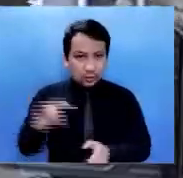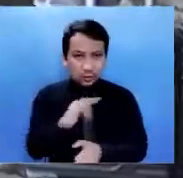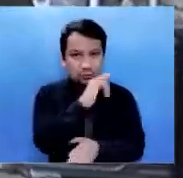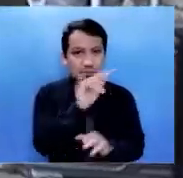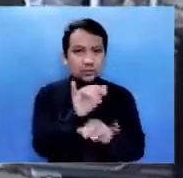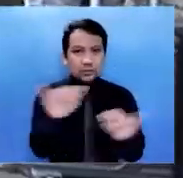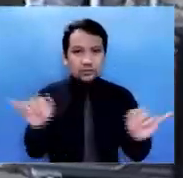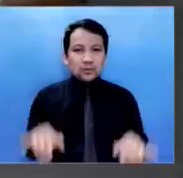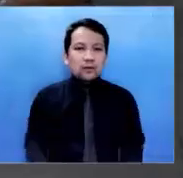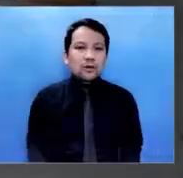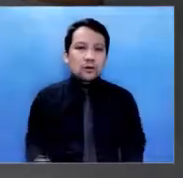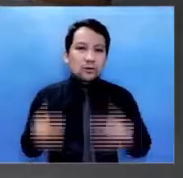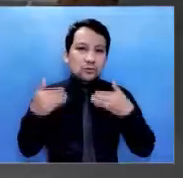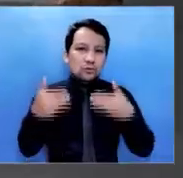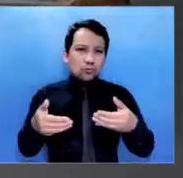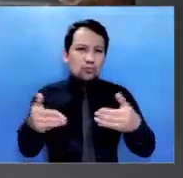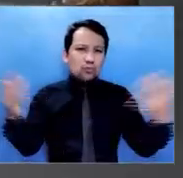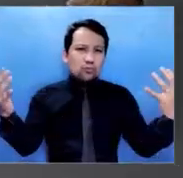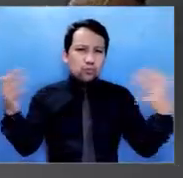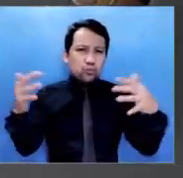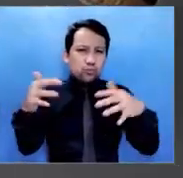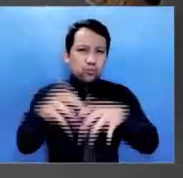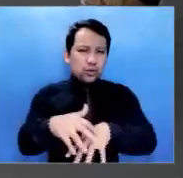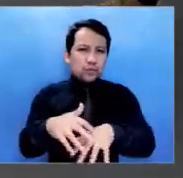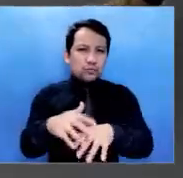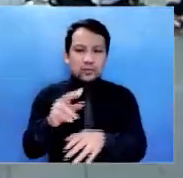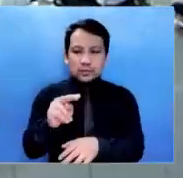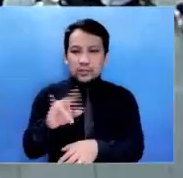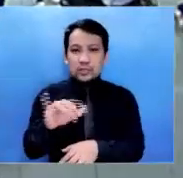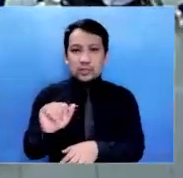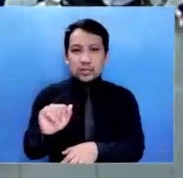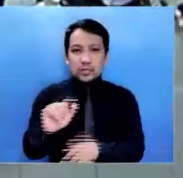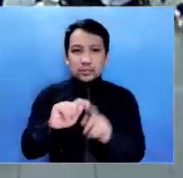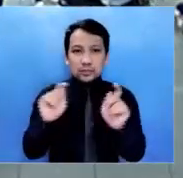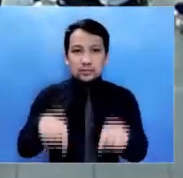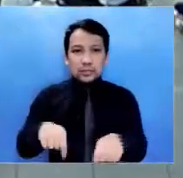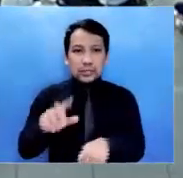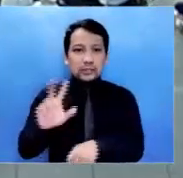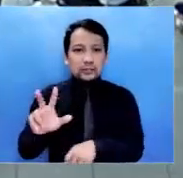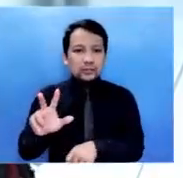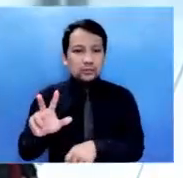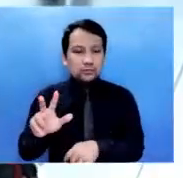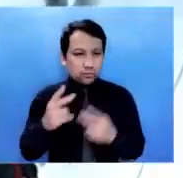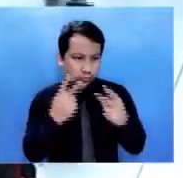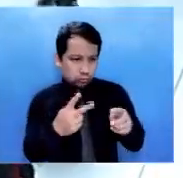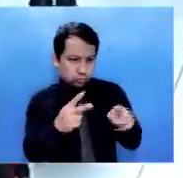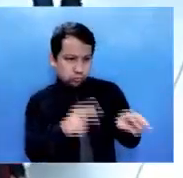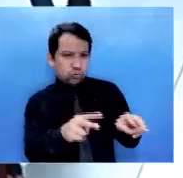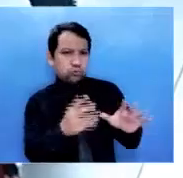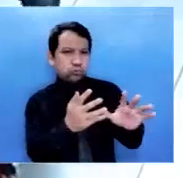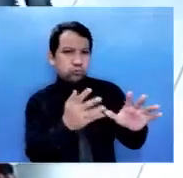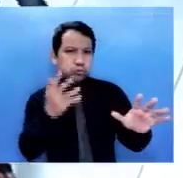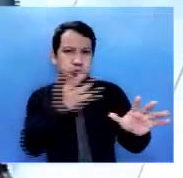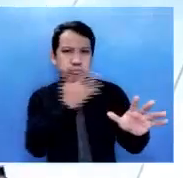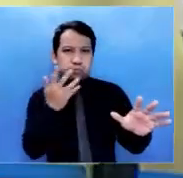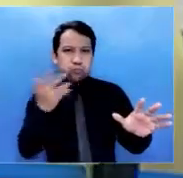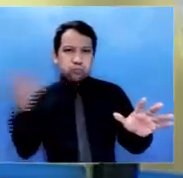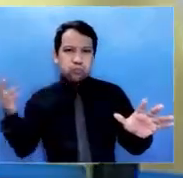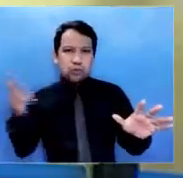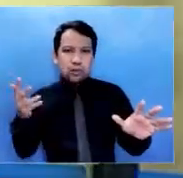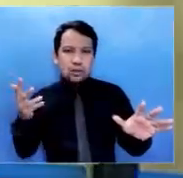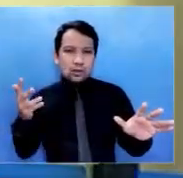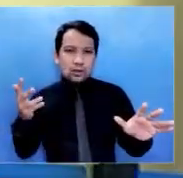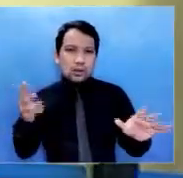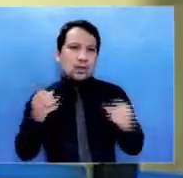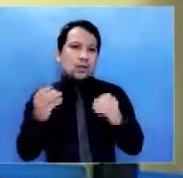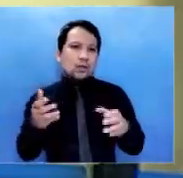Tuloy-tuloy na ang dating ng mga pasahero sa NAIA Terminal 3. Pagpasok sa loob, mahabang pila ang bubunuin nila sa mga